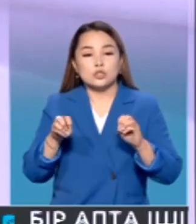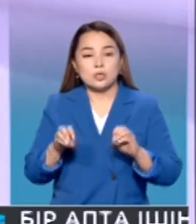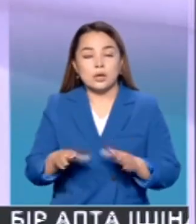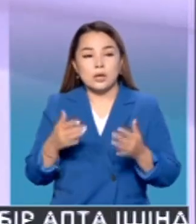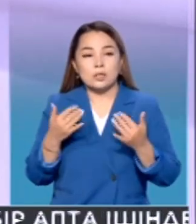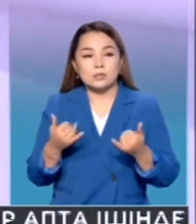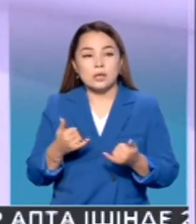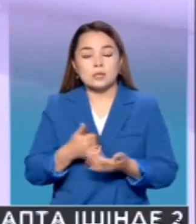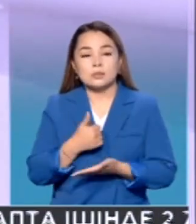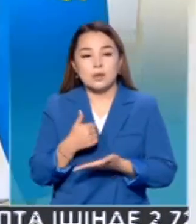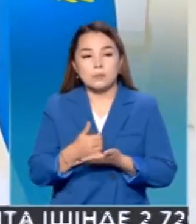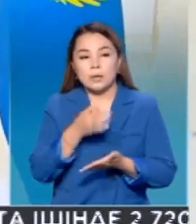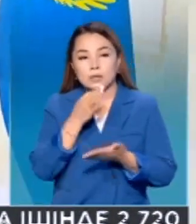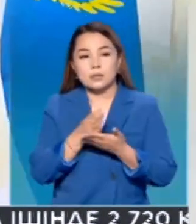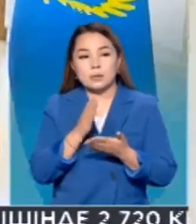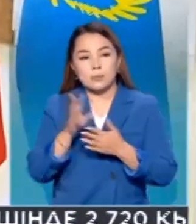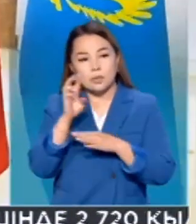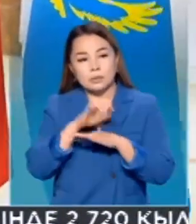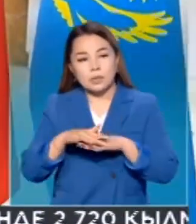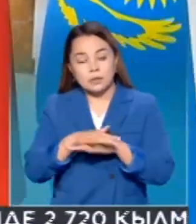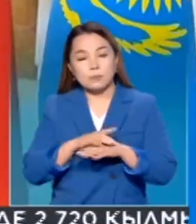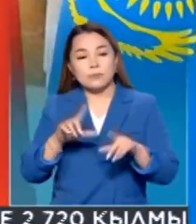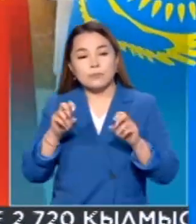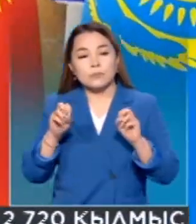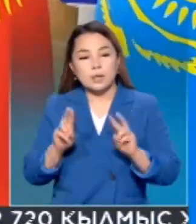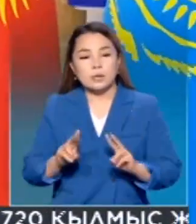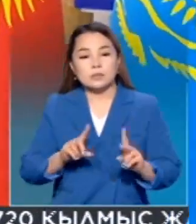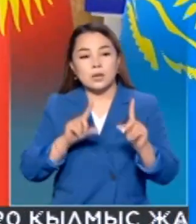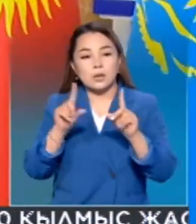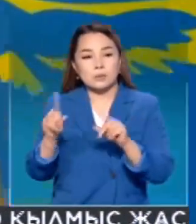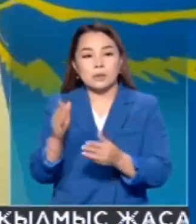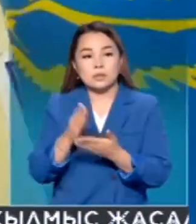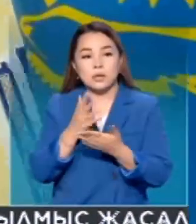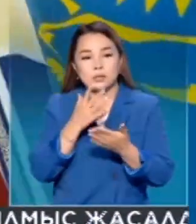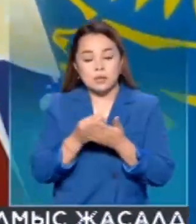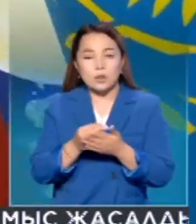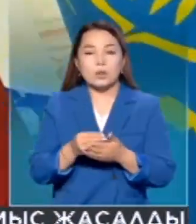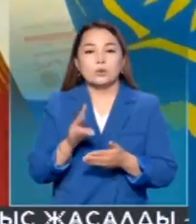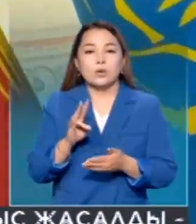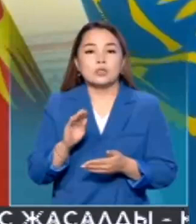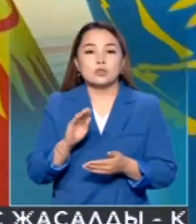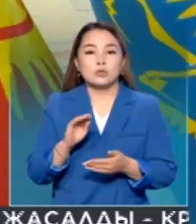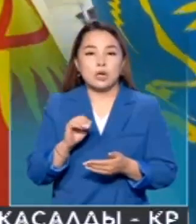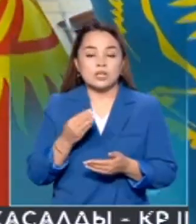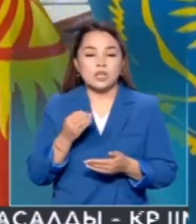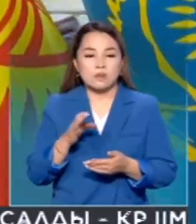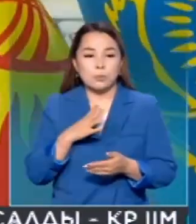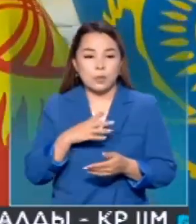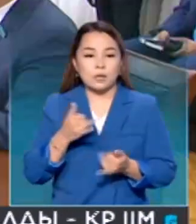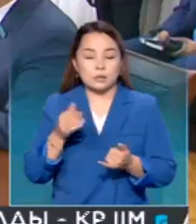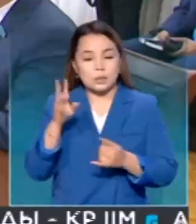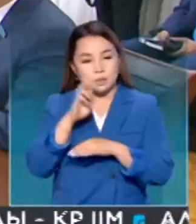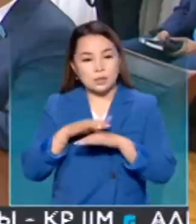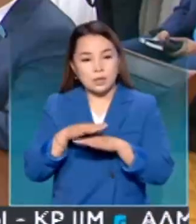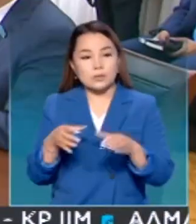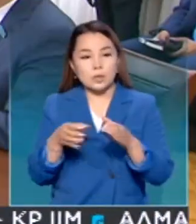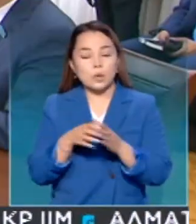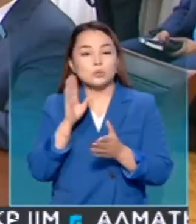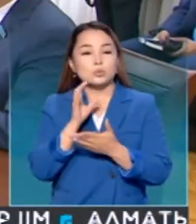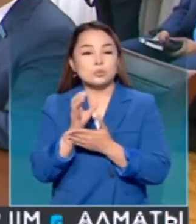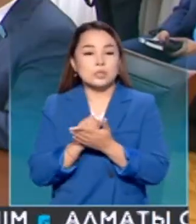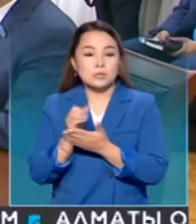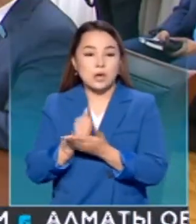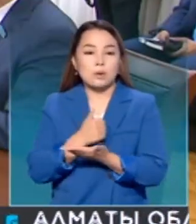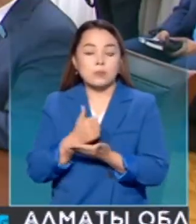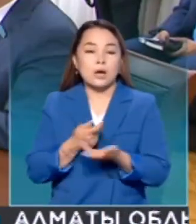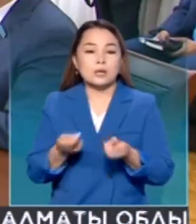Сенат спикері Мәулен Әшімбаев елімізге ресми сапармен келген Жогорку кенеш төрағасы Нұрланбек Шахиевке қос ел арасындағы су ресурстарын